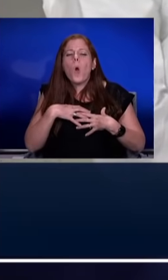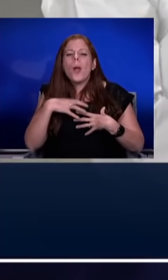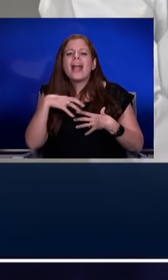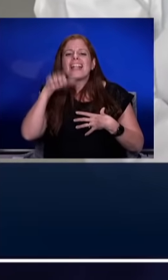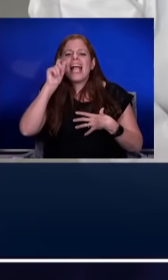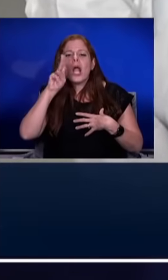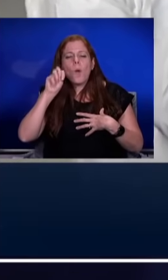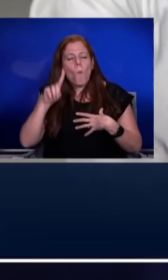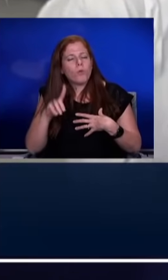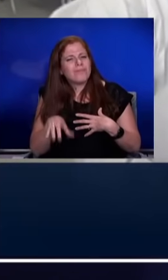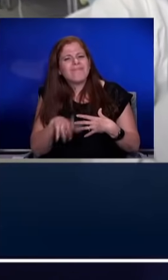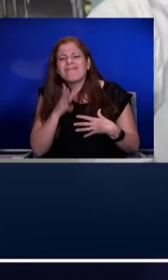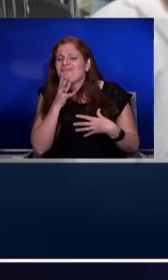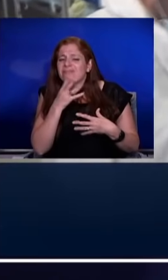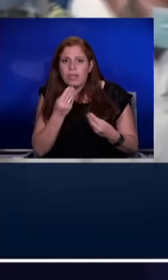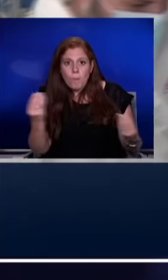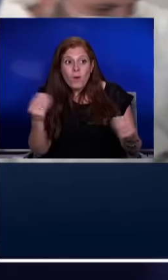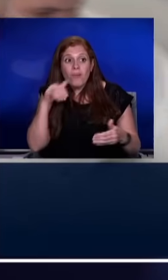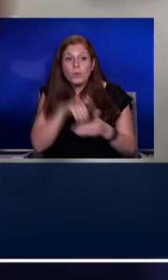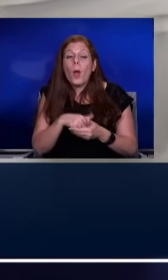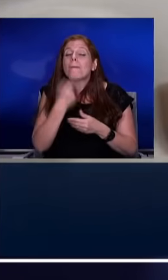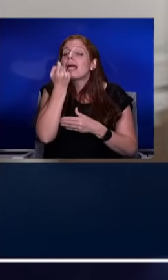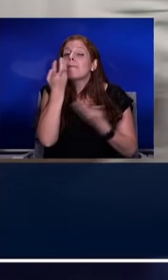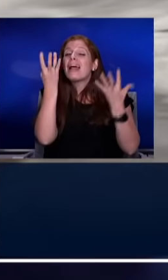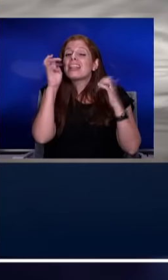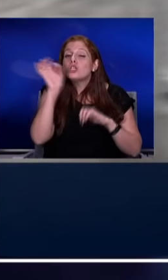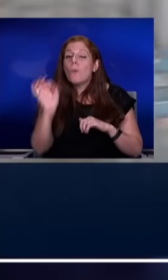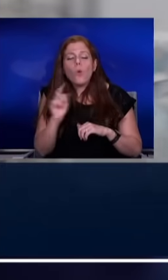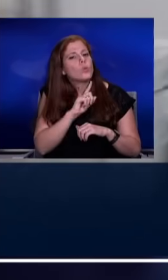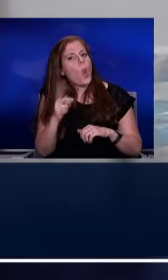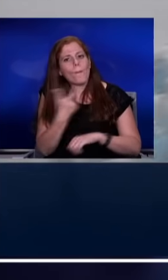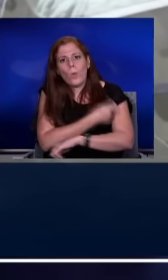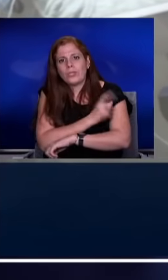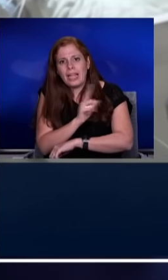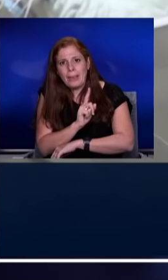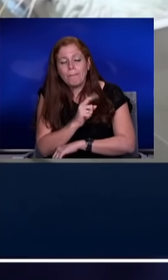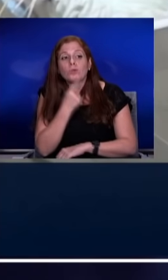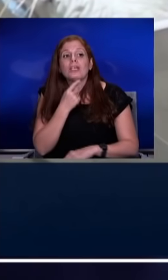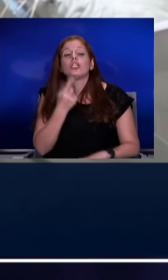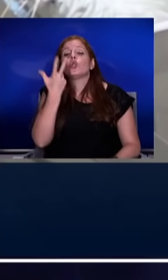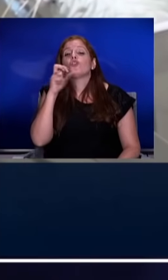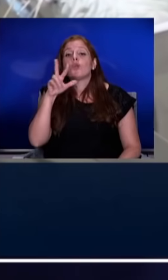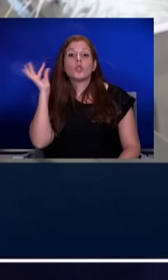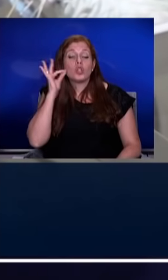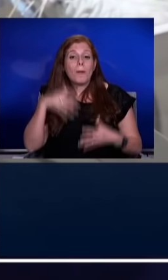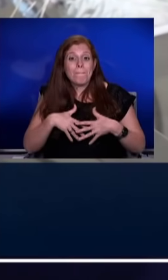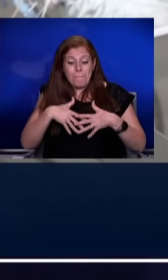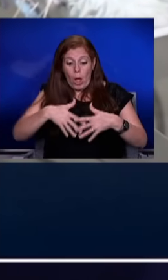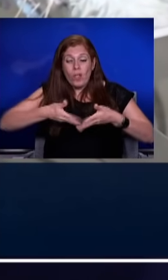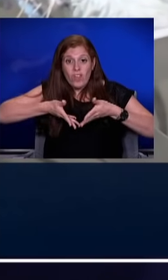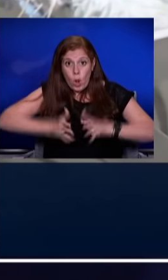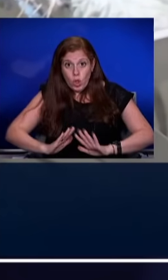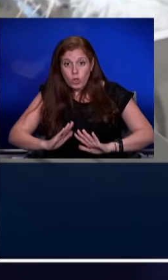ומתוכם 86%, כמעט 90% הם לא מחוסנים. יש 33 נשים בהיריון ויולדות